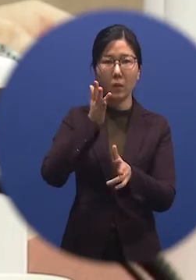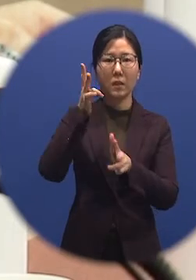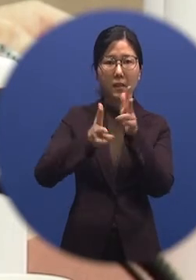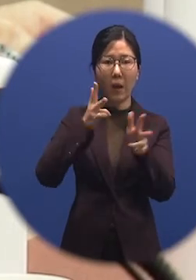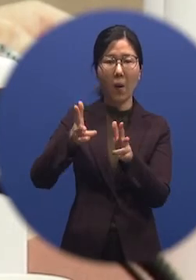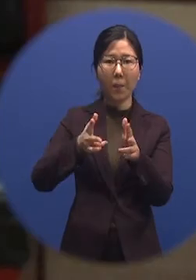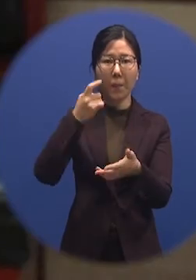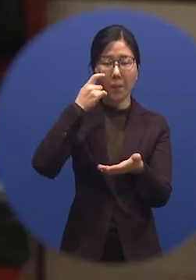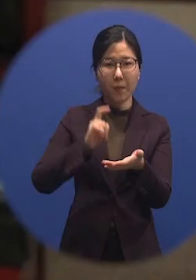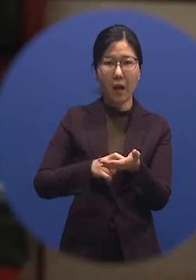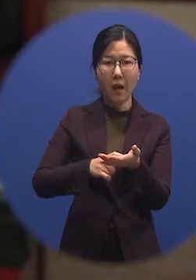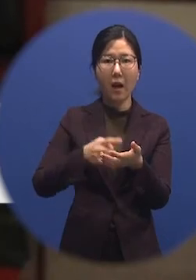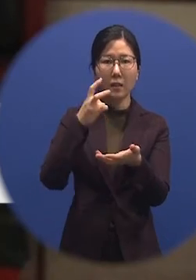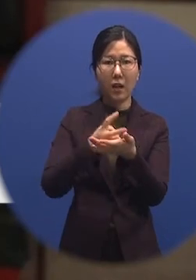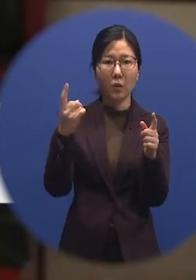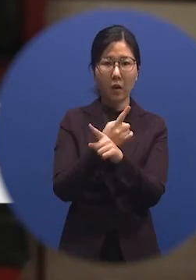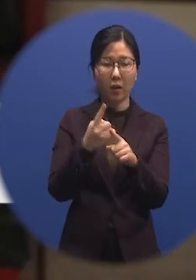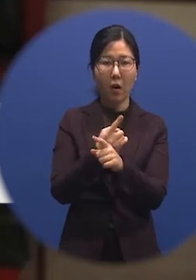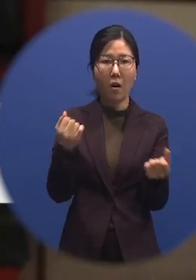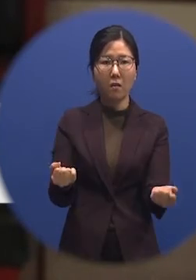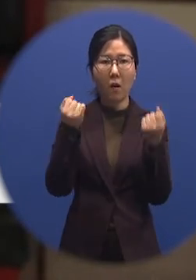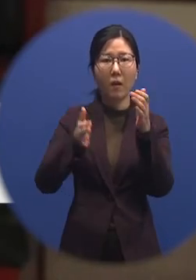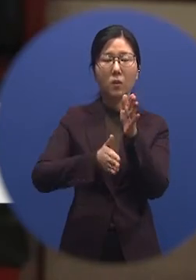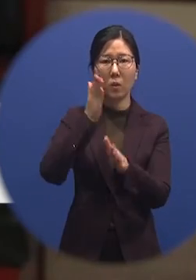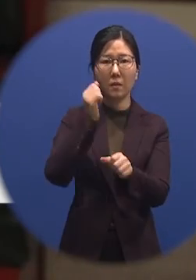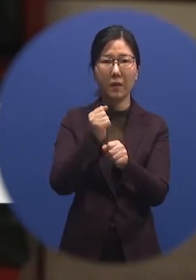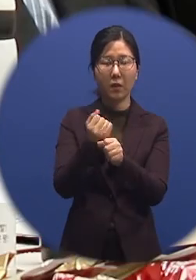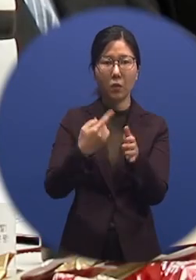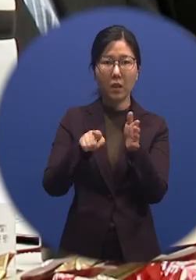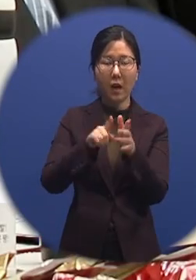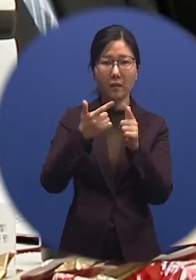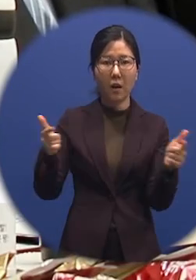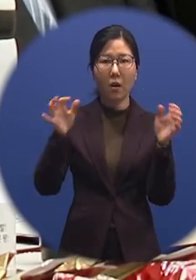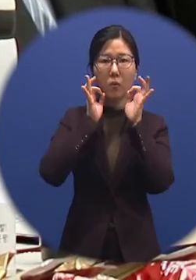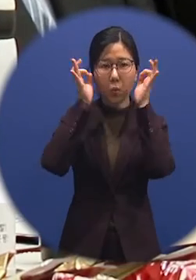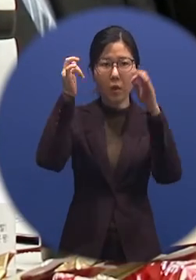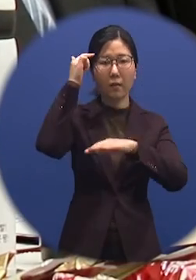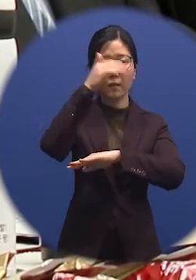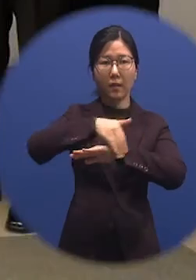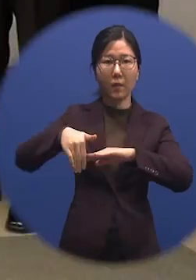동안 건강도시 사업 발굴과 제도 개선 등 건강도시 조성을 위한 다양한 노력을